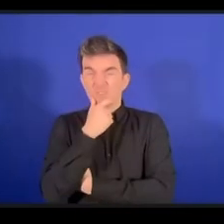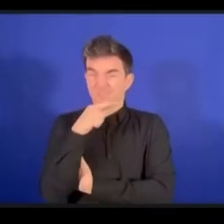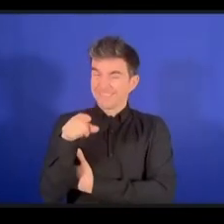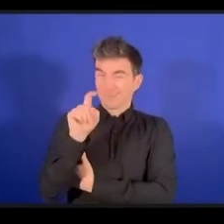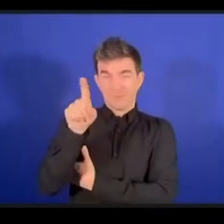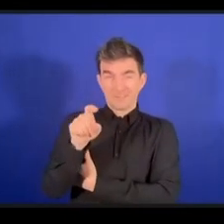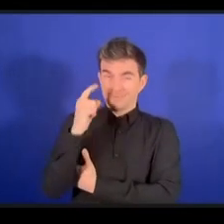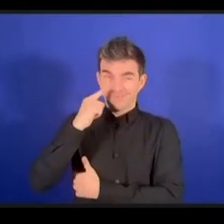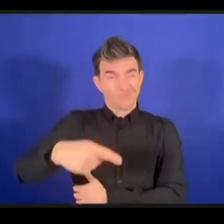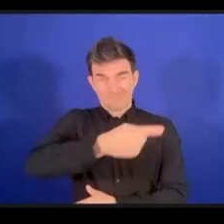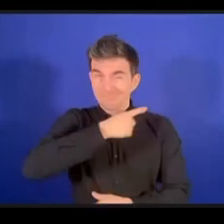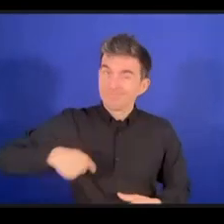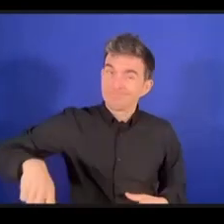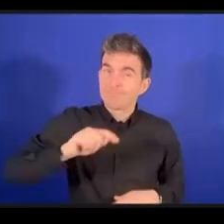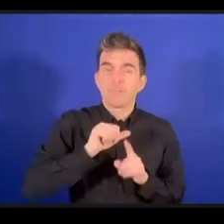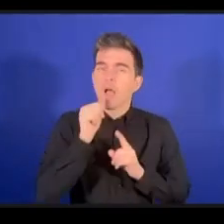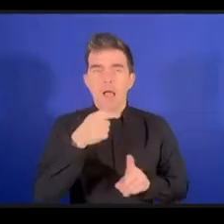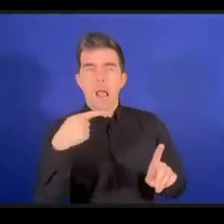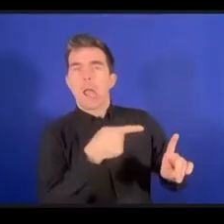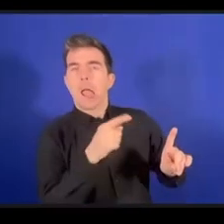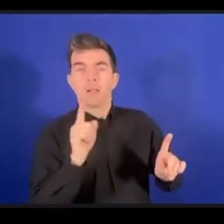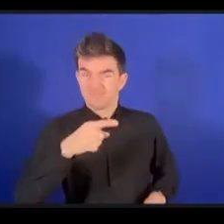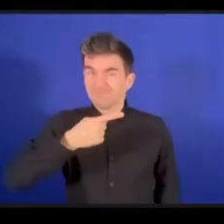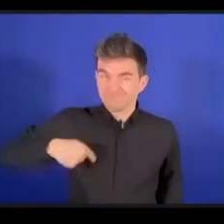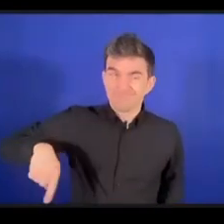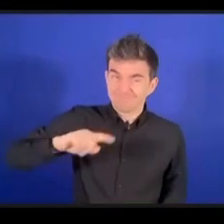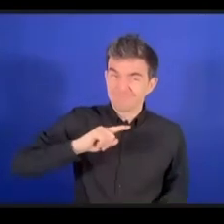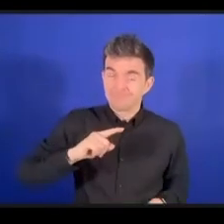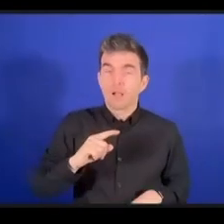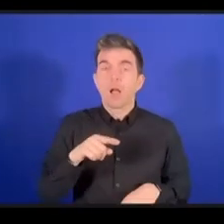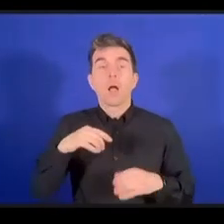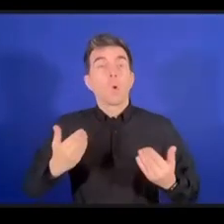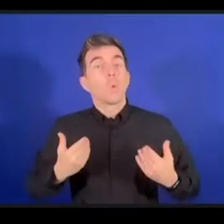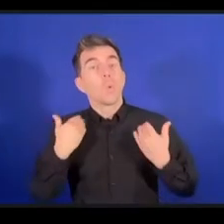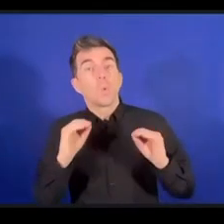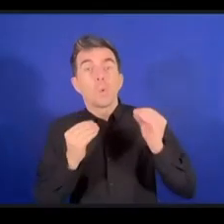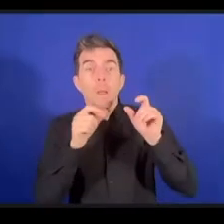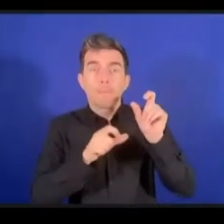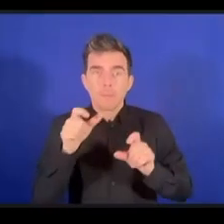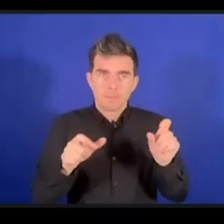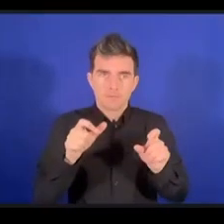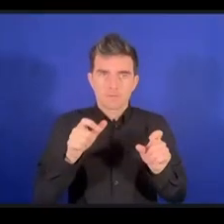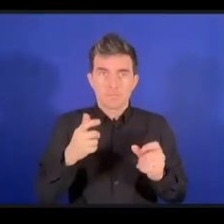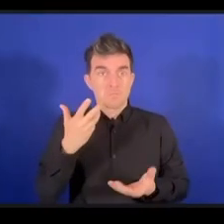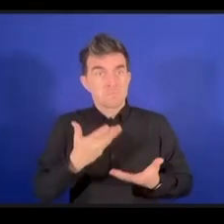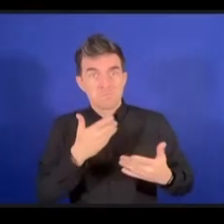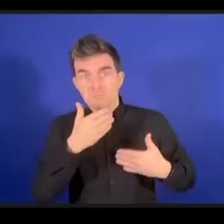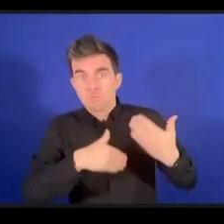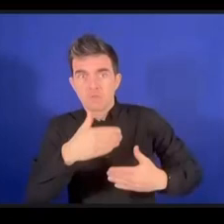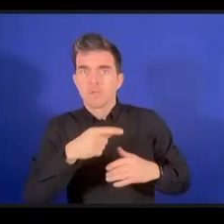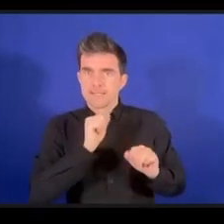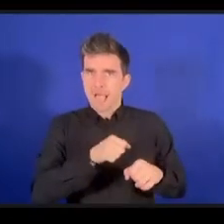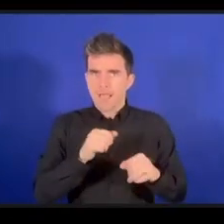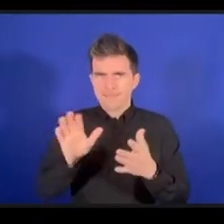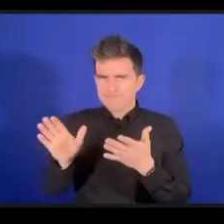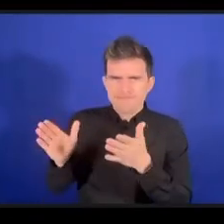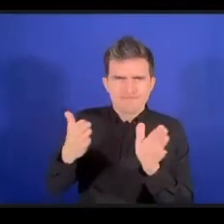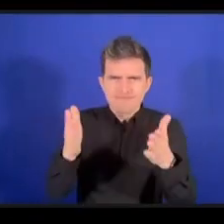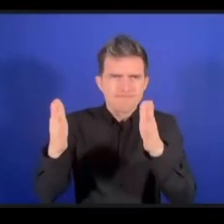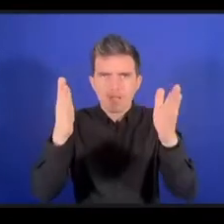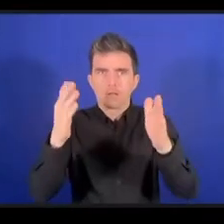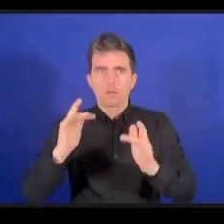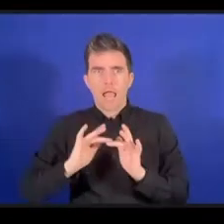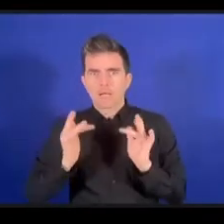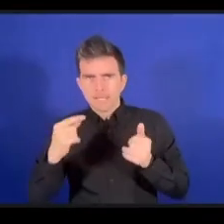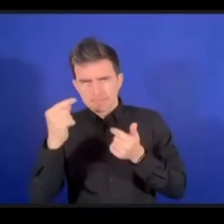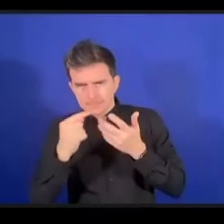年轻人他们天生是有这种能力啊，但是我们也需要，我们